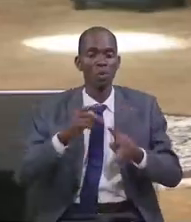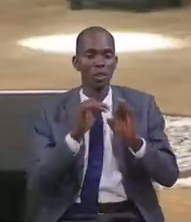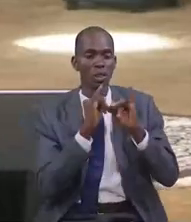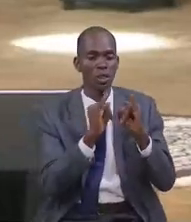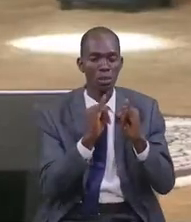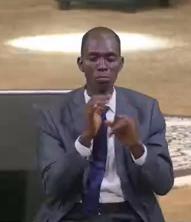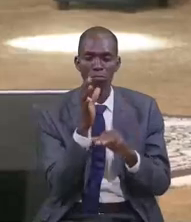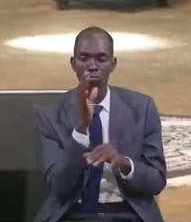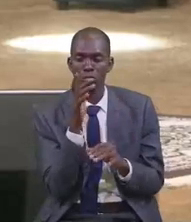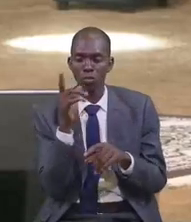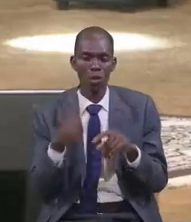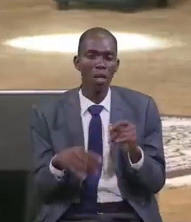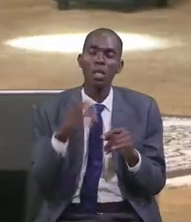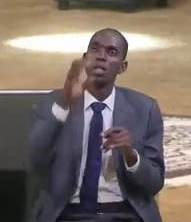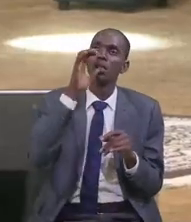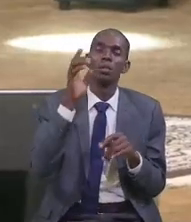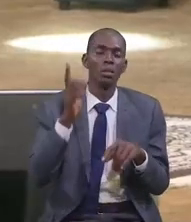femme